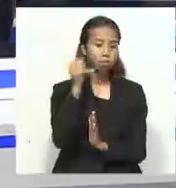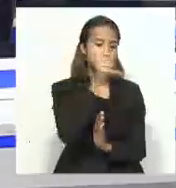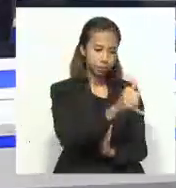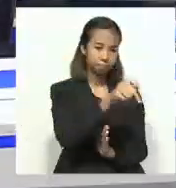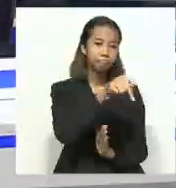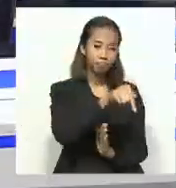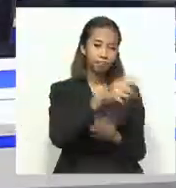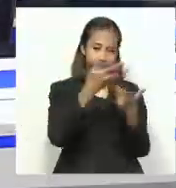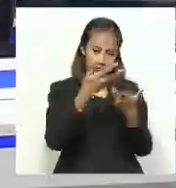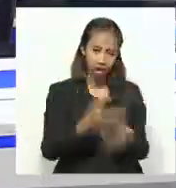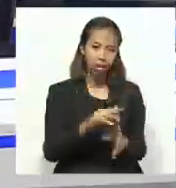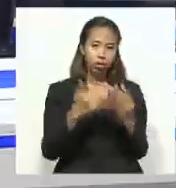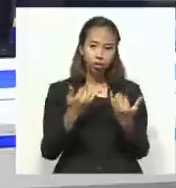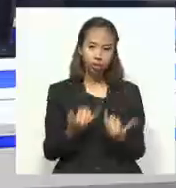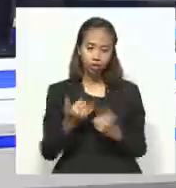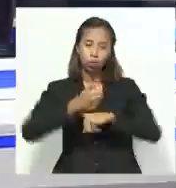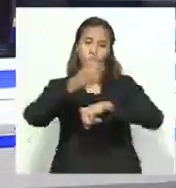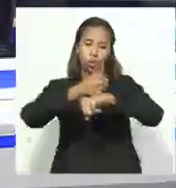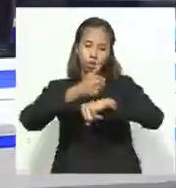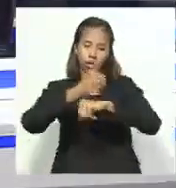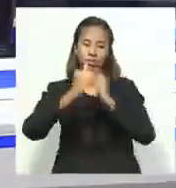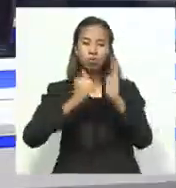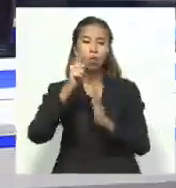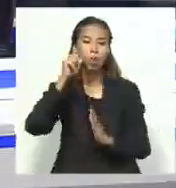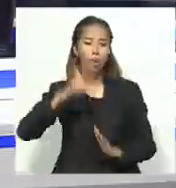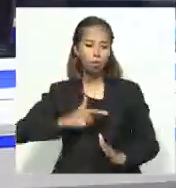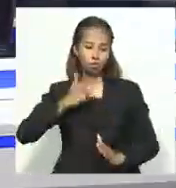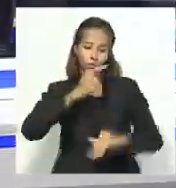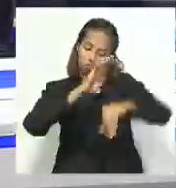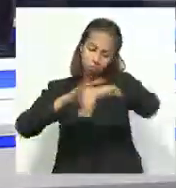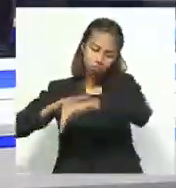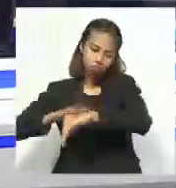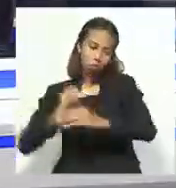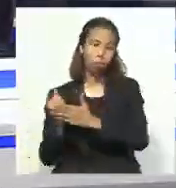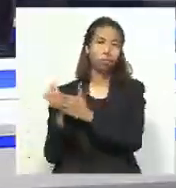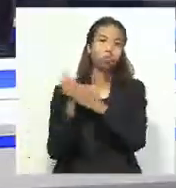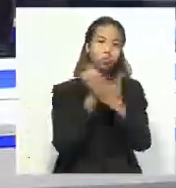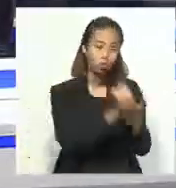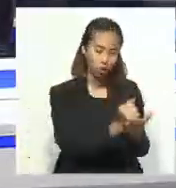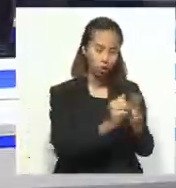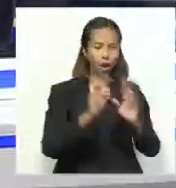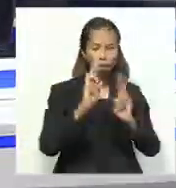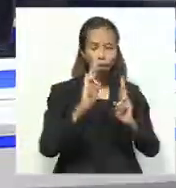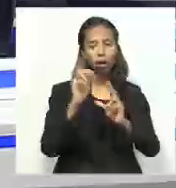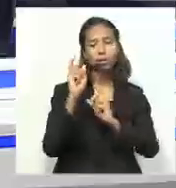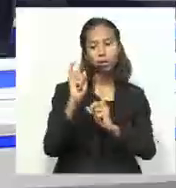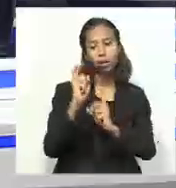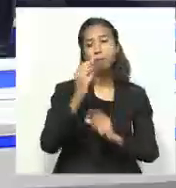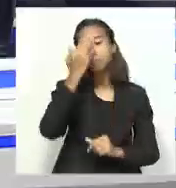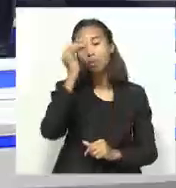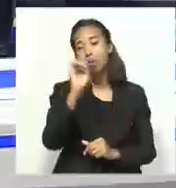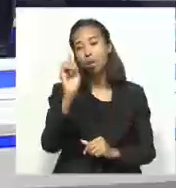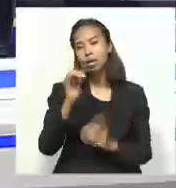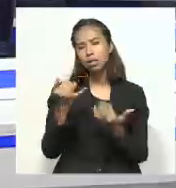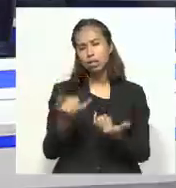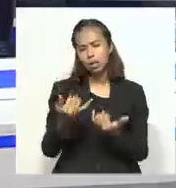แล้วทางผู้ว่าราชการจังหวัดแม่ฮ่องสอนกำชับเจ้าหน้าที่ทุกหน่วยงานเข้าพื้นที่ช่วยเหลือนะคะให้ระวังอันตรายด้วยเพราะว่า